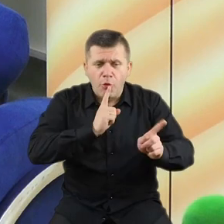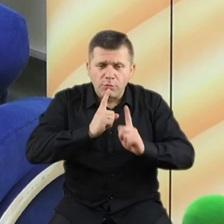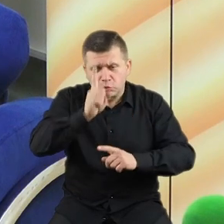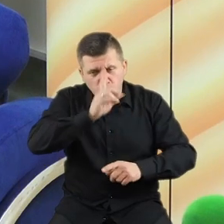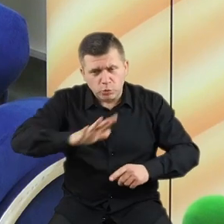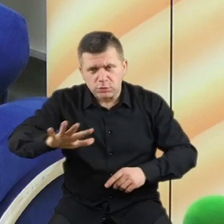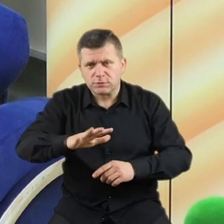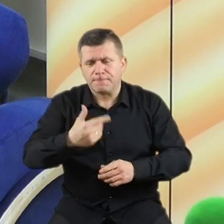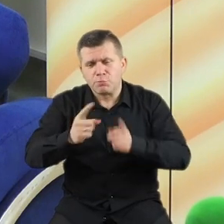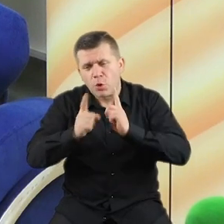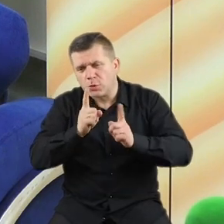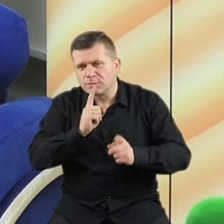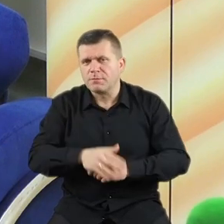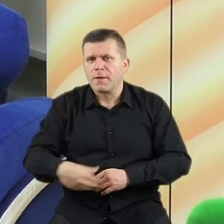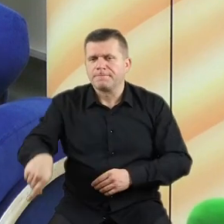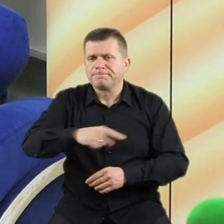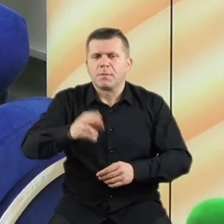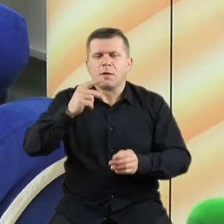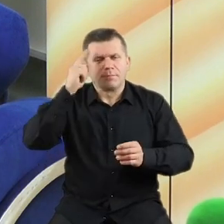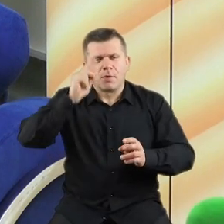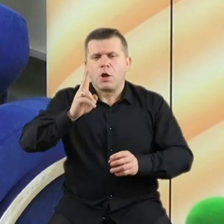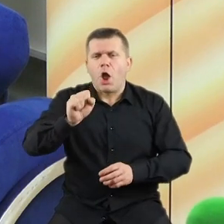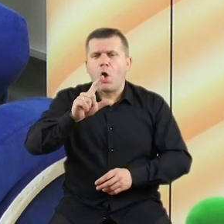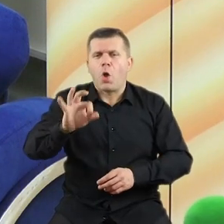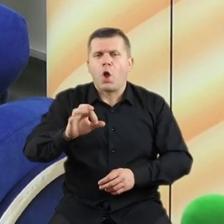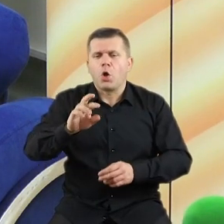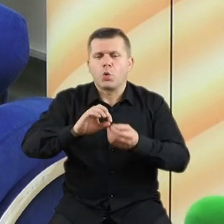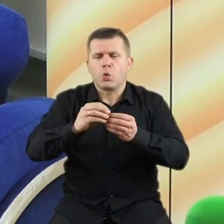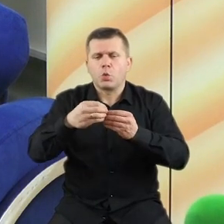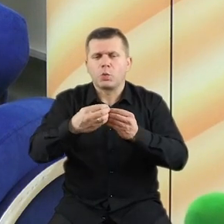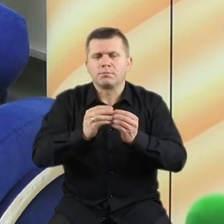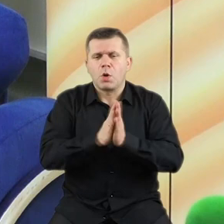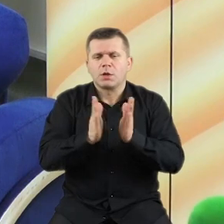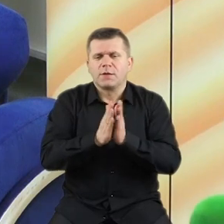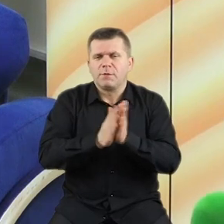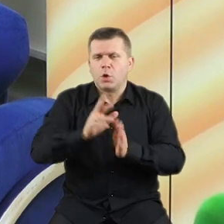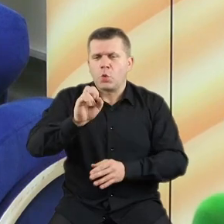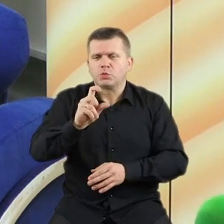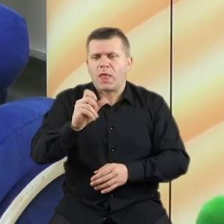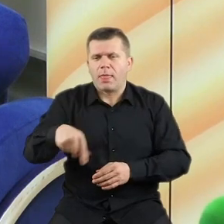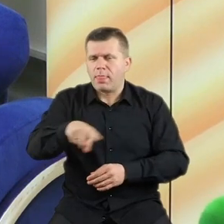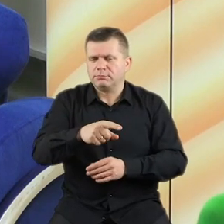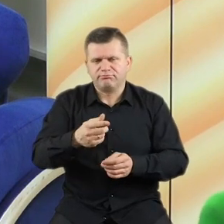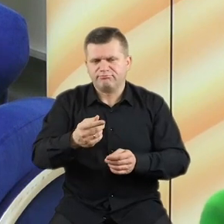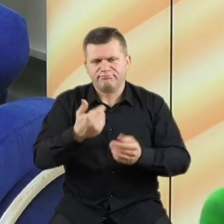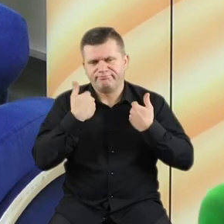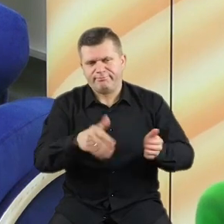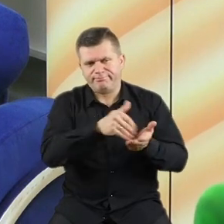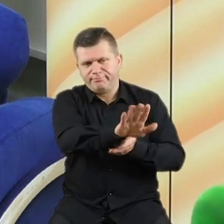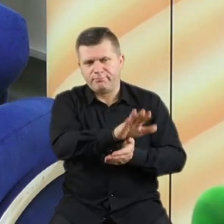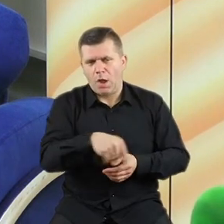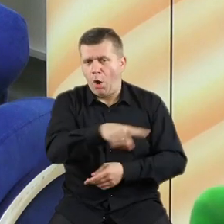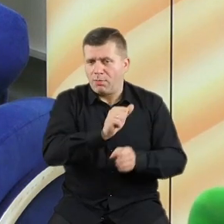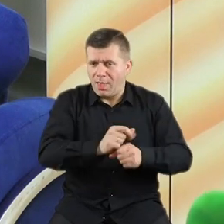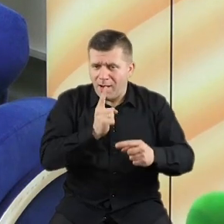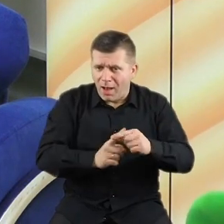ludźmi, czy iść porozmawiać, bo podobno kółko różańcowe się od niej odwróciło, a ona bardzo katoliczka. Więc dla niej to